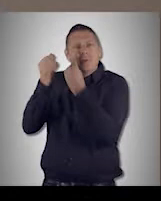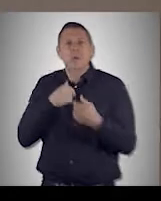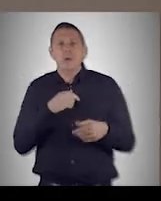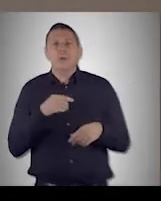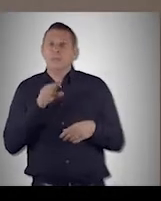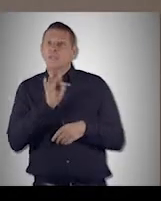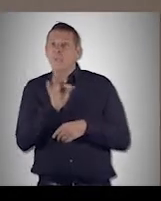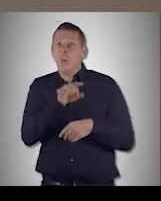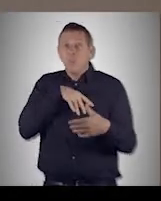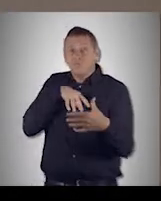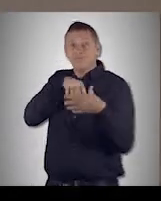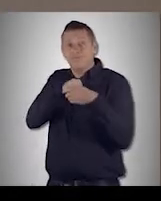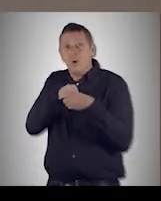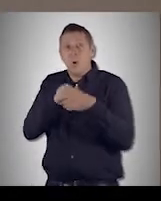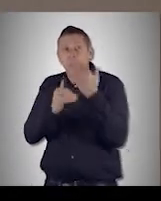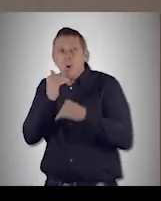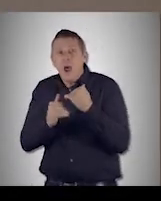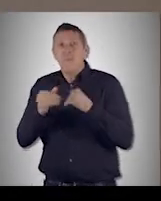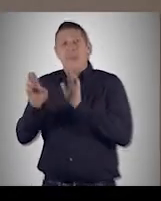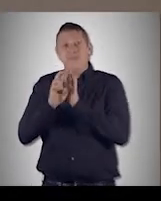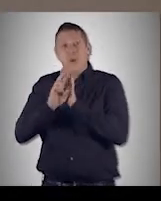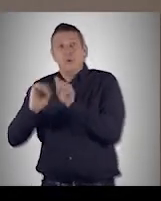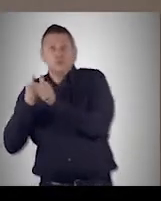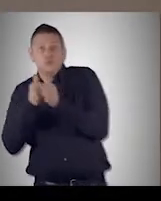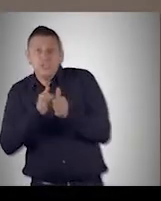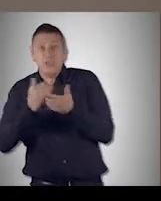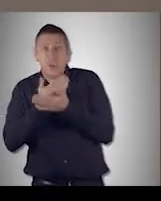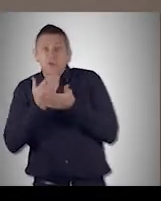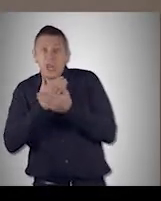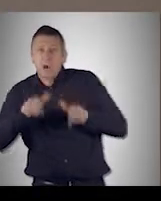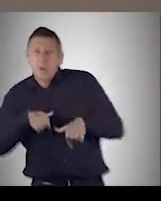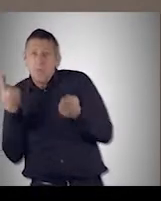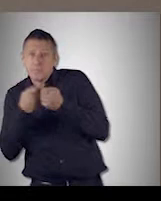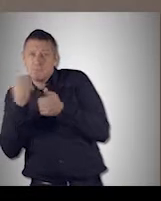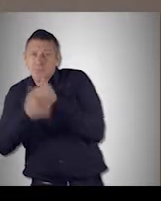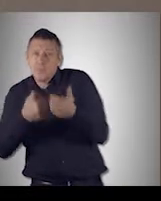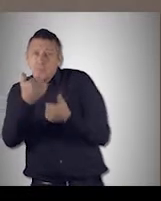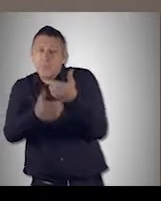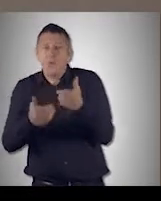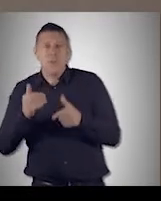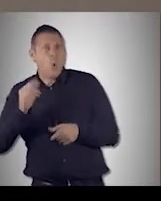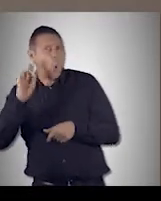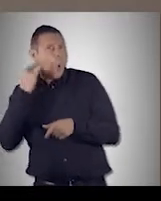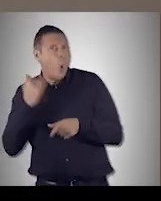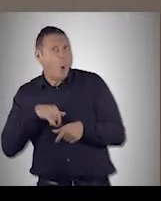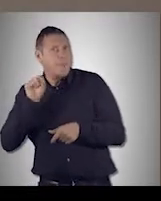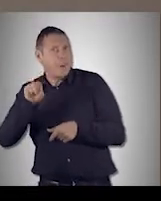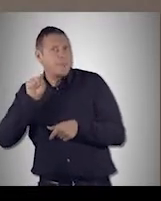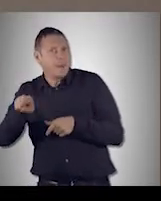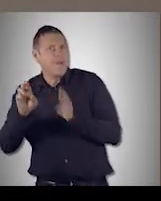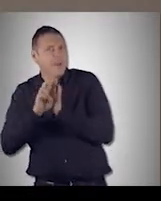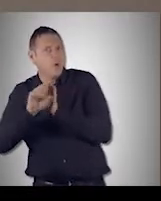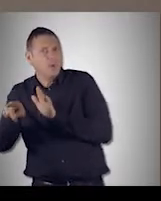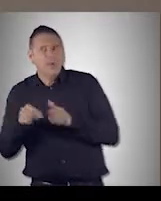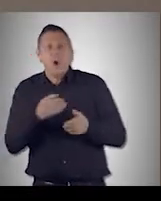le programme grâce à l'enseignante référente qui suit son projet personnalisé de scolarisation. Elle est au courant donc, de ce programme puisque je